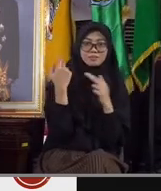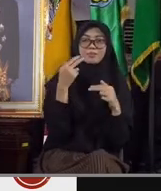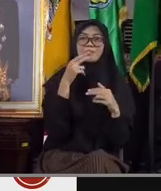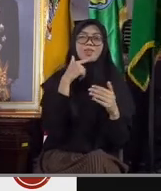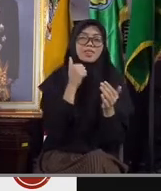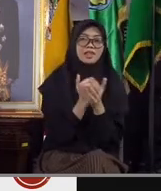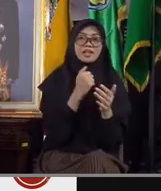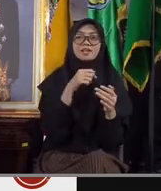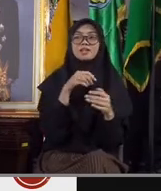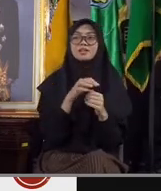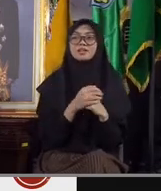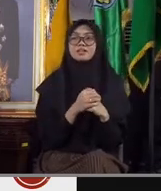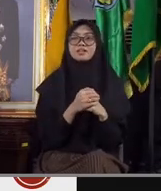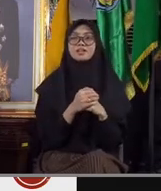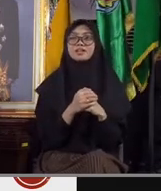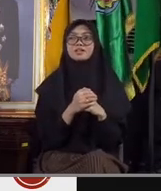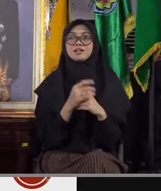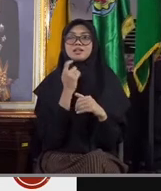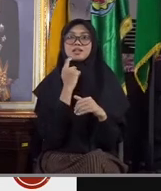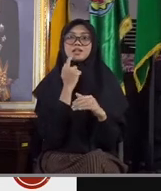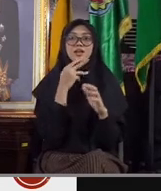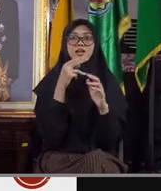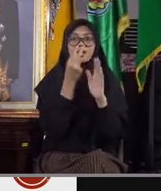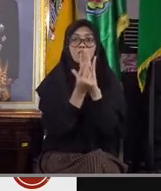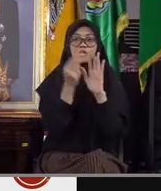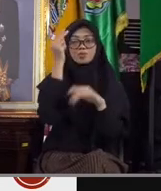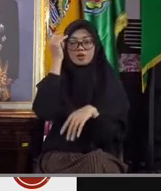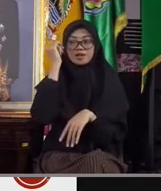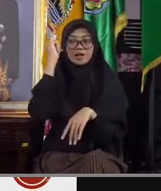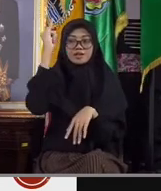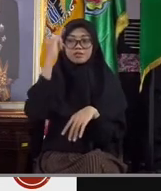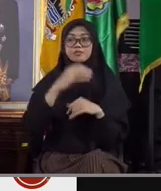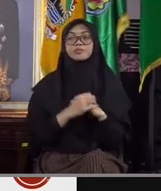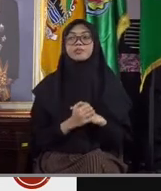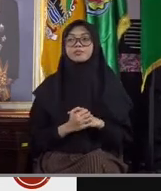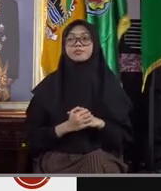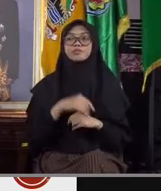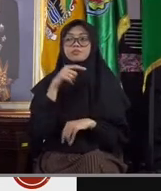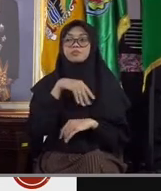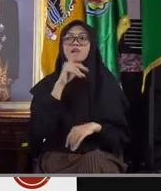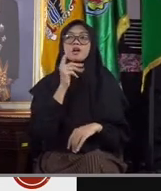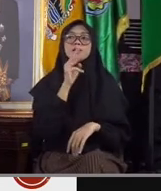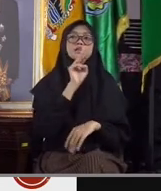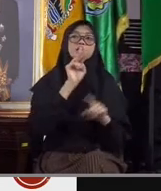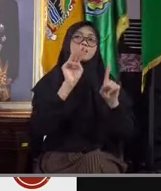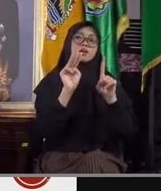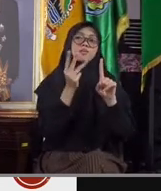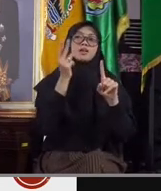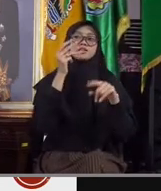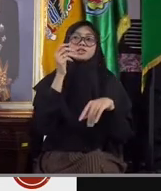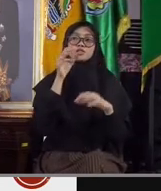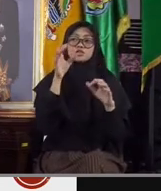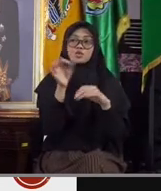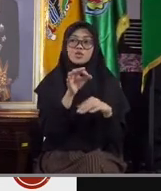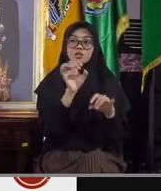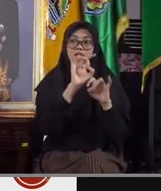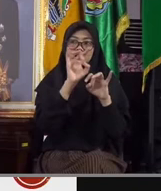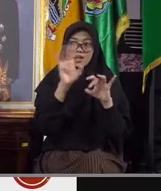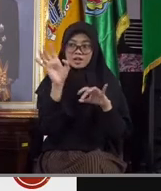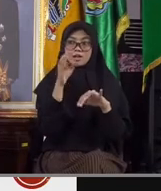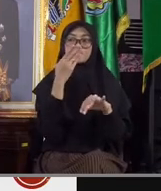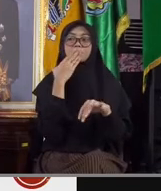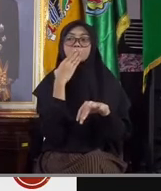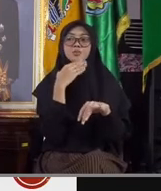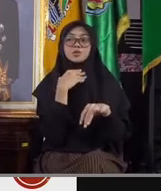sektor di isu itu. Next. Dan kita ada 13 kota lain yang sudah